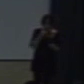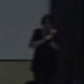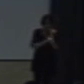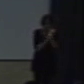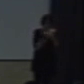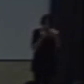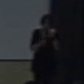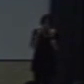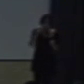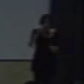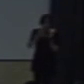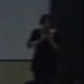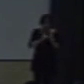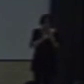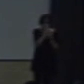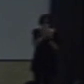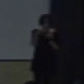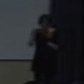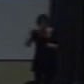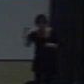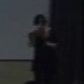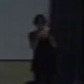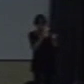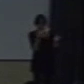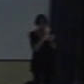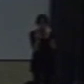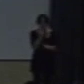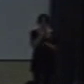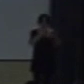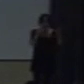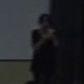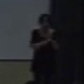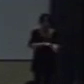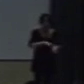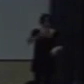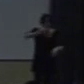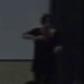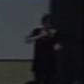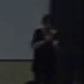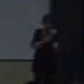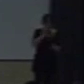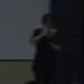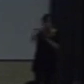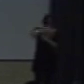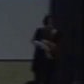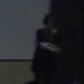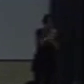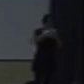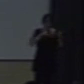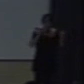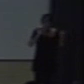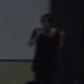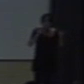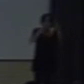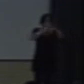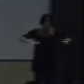nostres imatges ja n'ha vist per la televisió i internet a temps real, d'un conflicte bèl·lic, d'un tsunami o l'estreaming de l'acampada